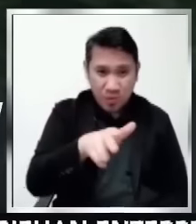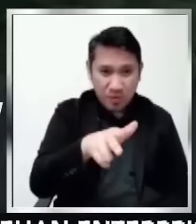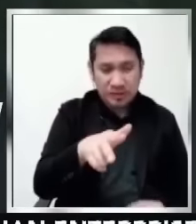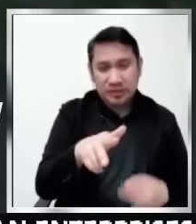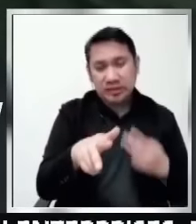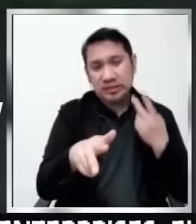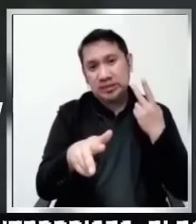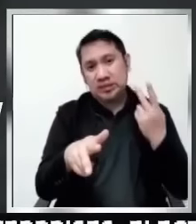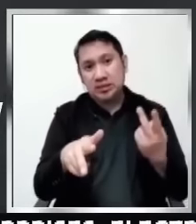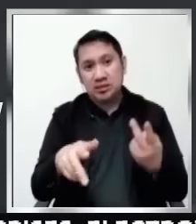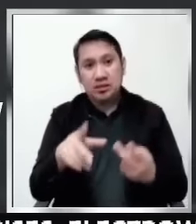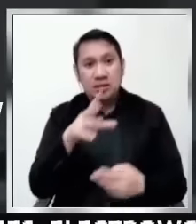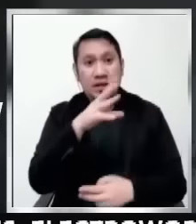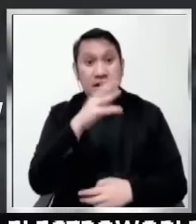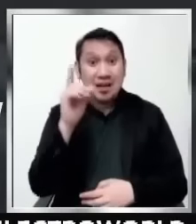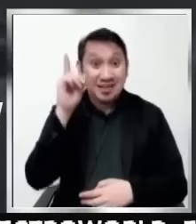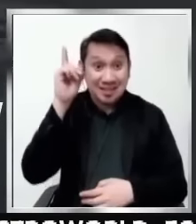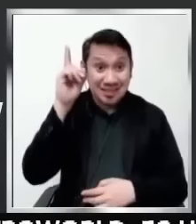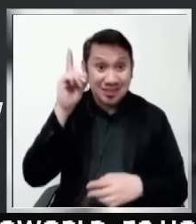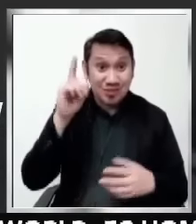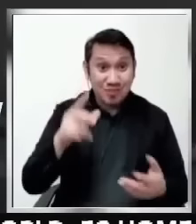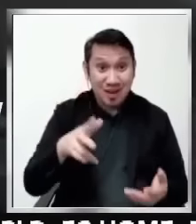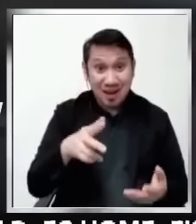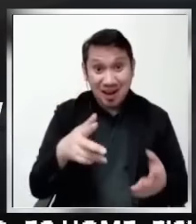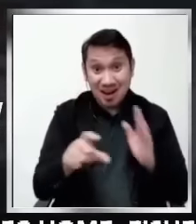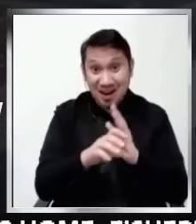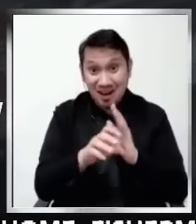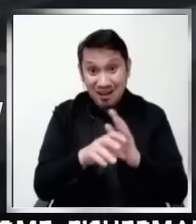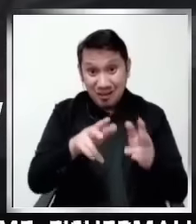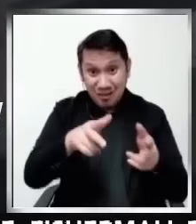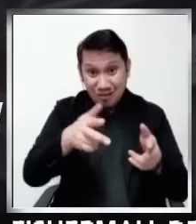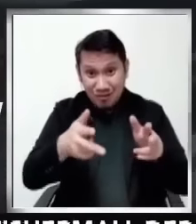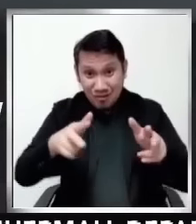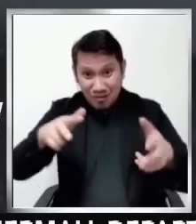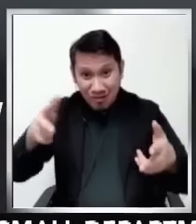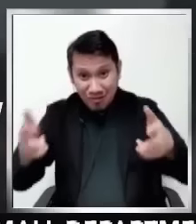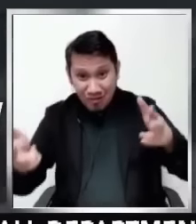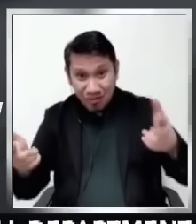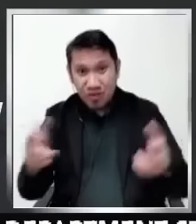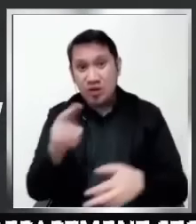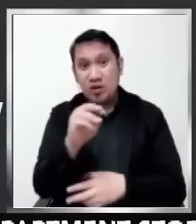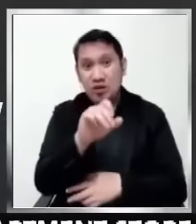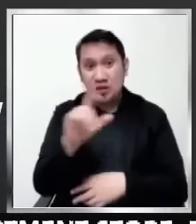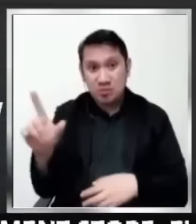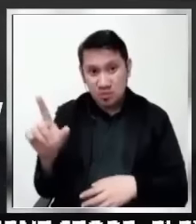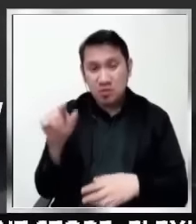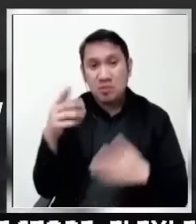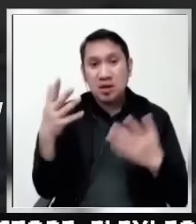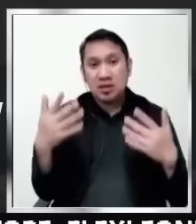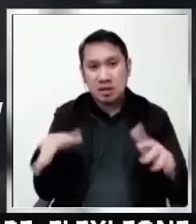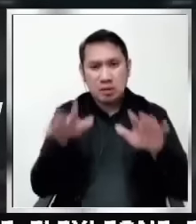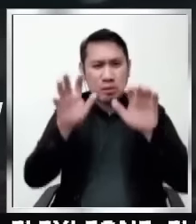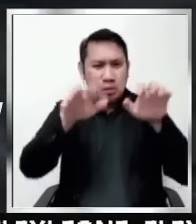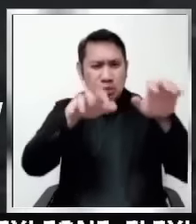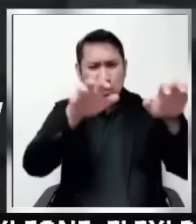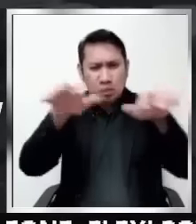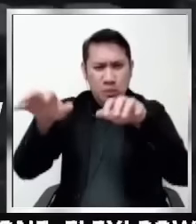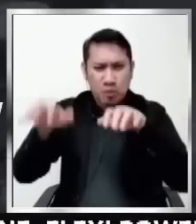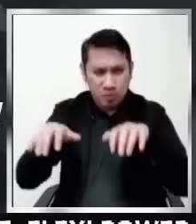Halos lumutang na rin ang mga sasakyan sa parking lot ng isang mall sa Cebu City ilang oras matapos bumuhos ang ulan noong